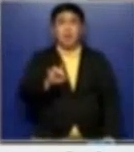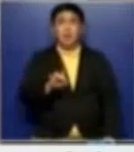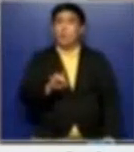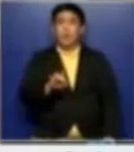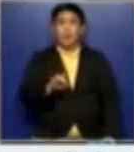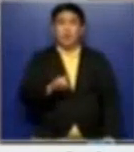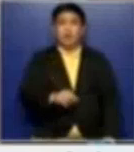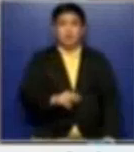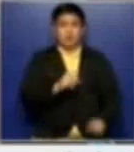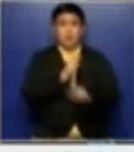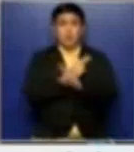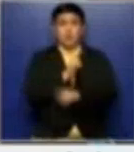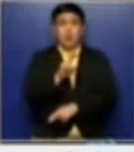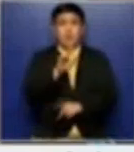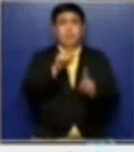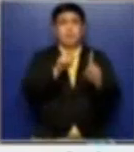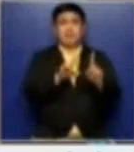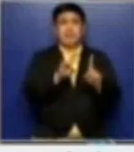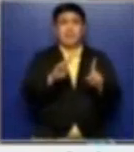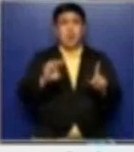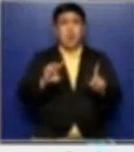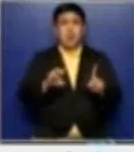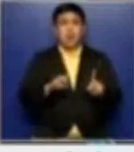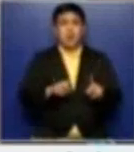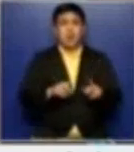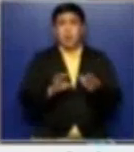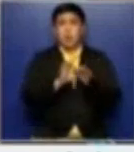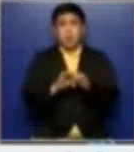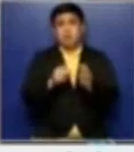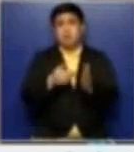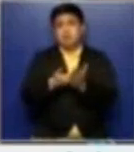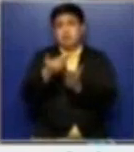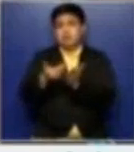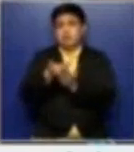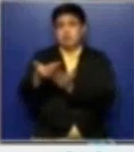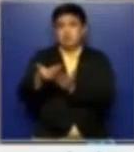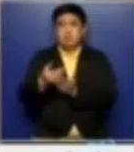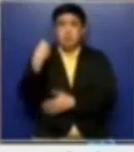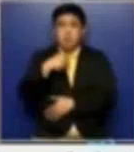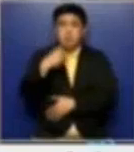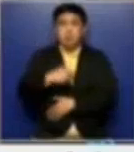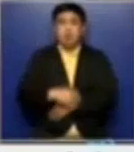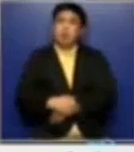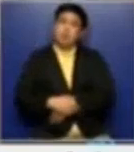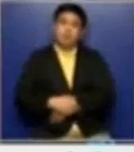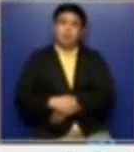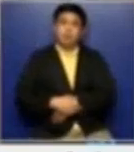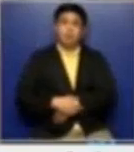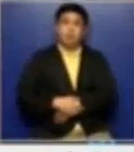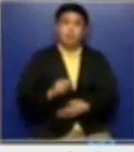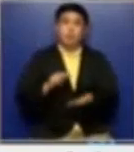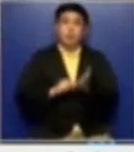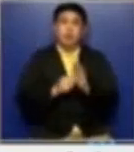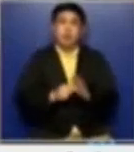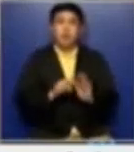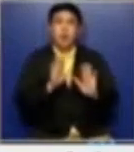ลำ 1,700 ล้านแล้วยังจะผูกพันซื้ออีกทุกปีทุกปีทุกปีไอ้อย่างนี้นี่1ชะ